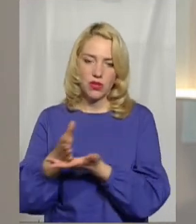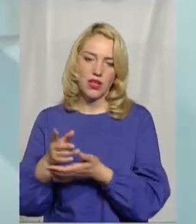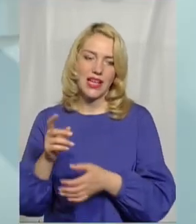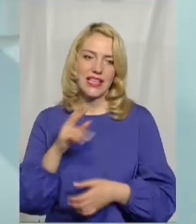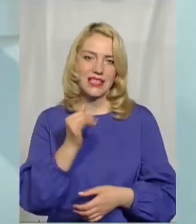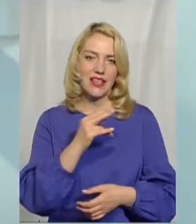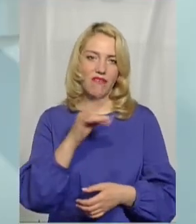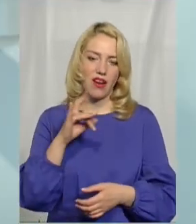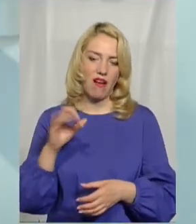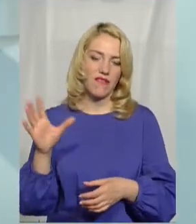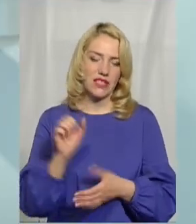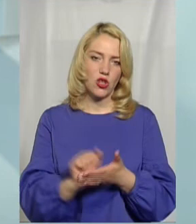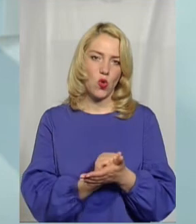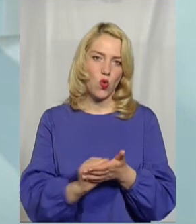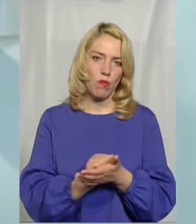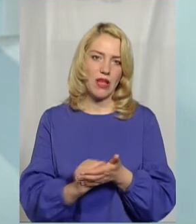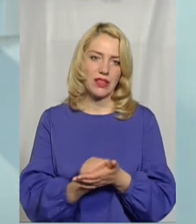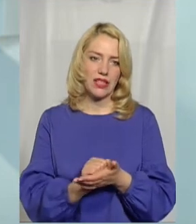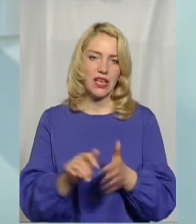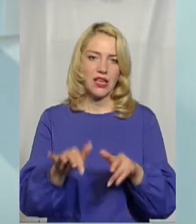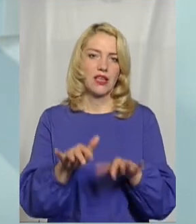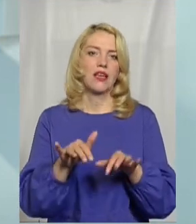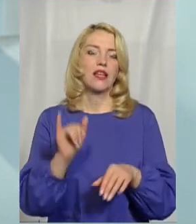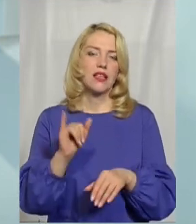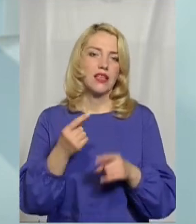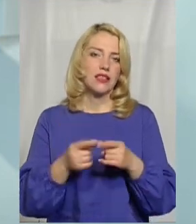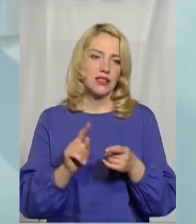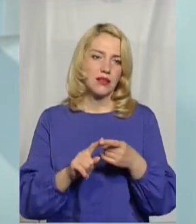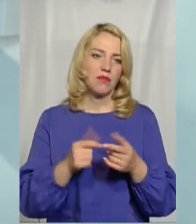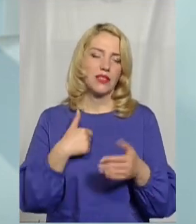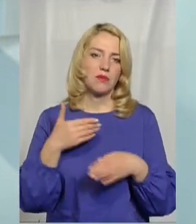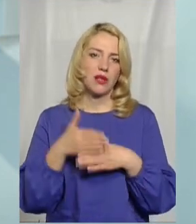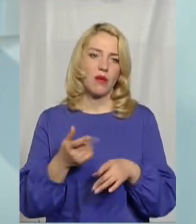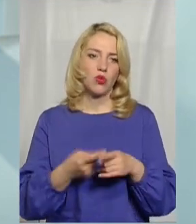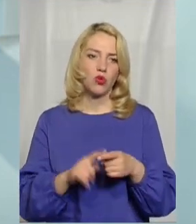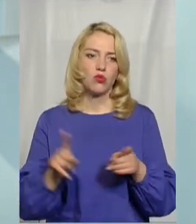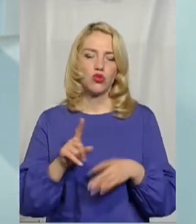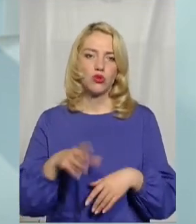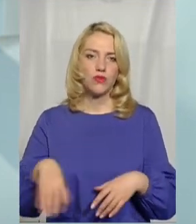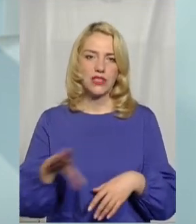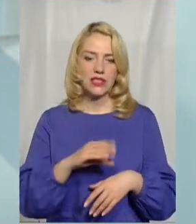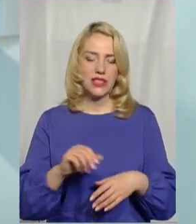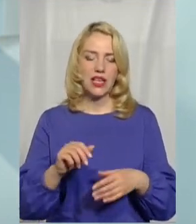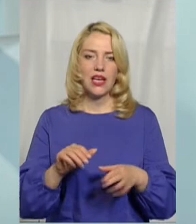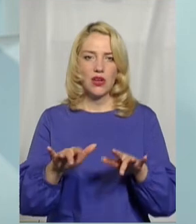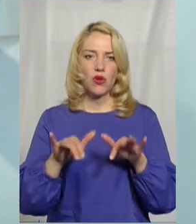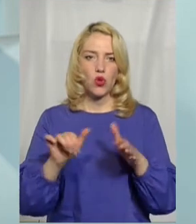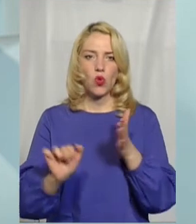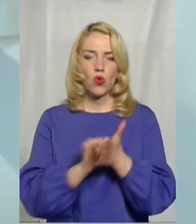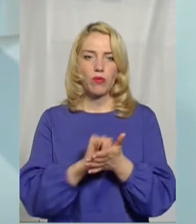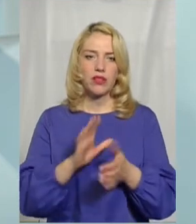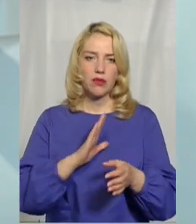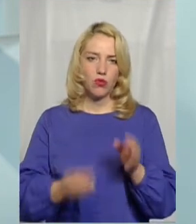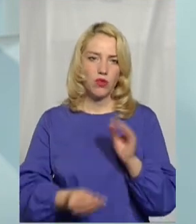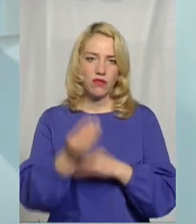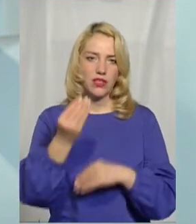усі документи. І наразі ми сприяємо тому, щоб всі оцифровані документи були